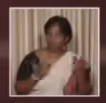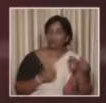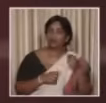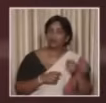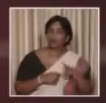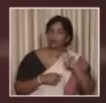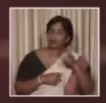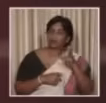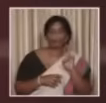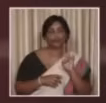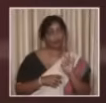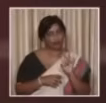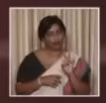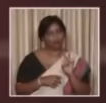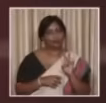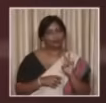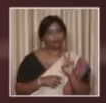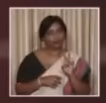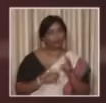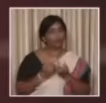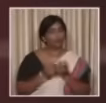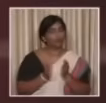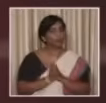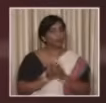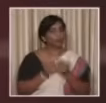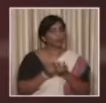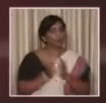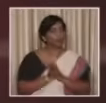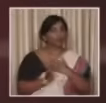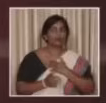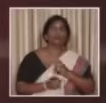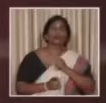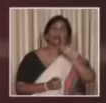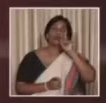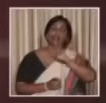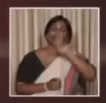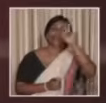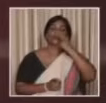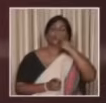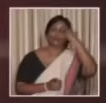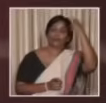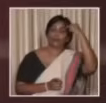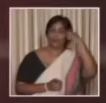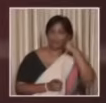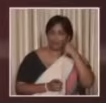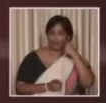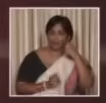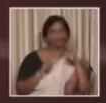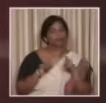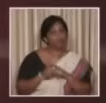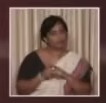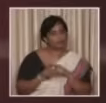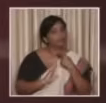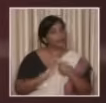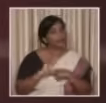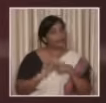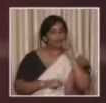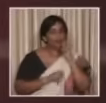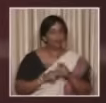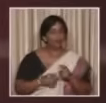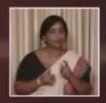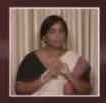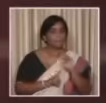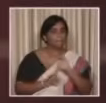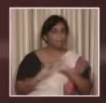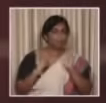මේ 225ම තම තමන් විසින් උඩ බලාගෙන කෙල ගසා ගැනීමක් මේ සිද්ධ කරන්නේ. මේ රටේ ජනතාවට